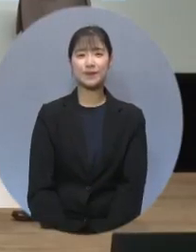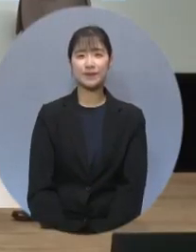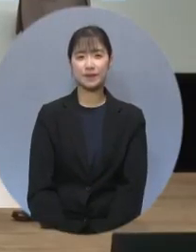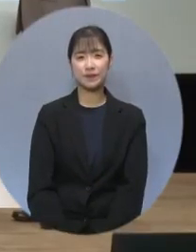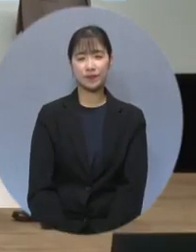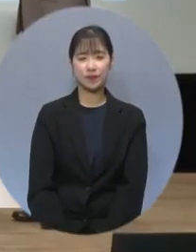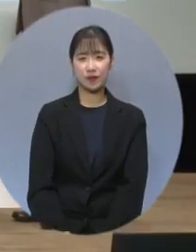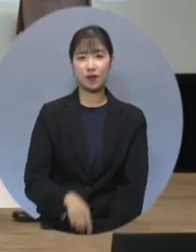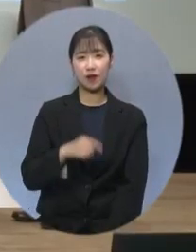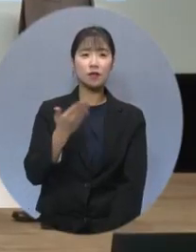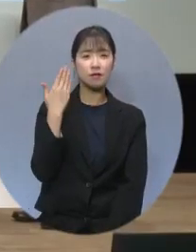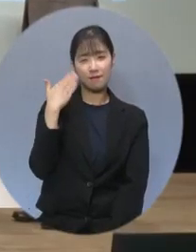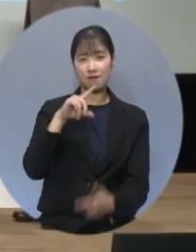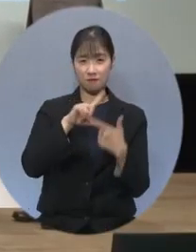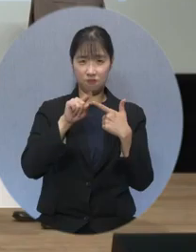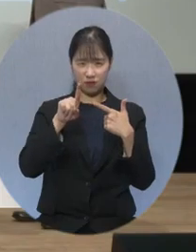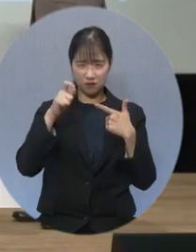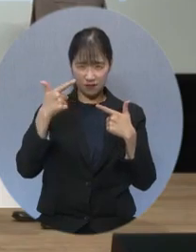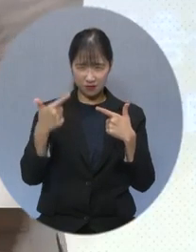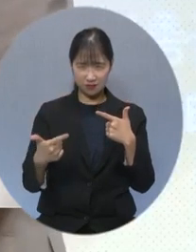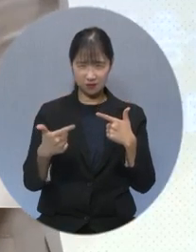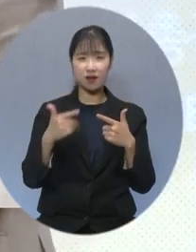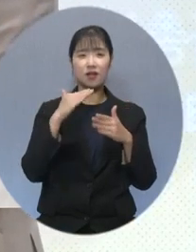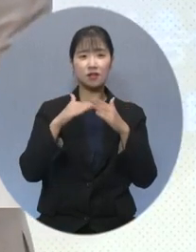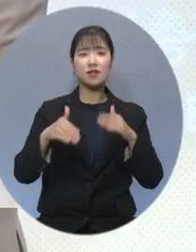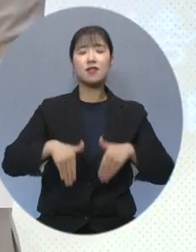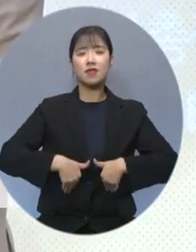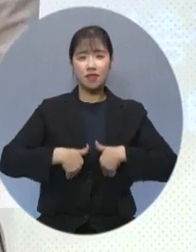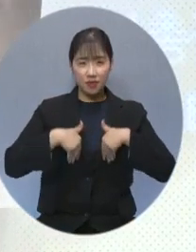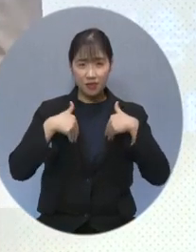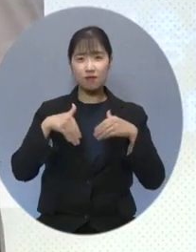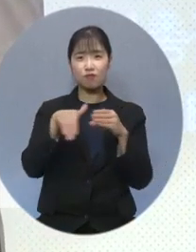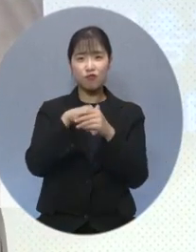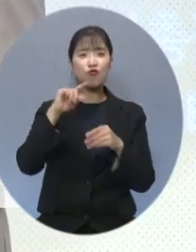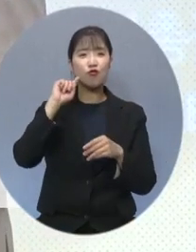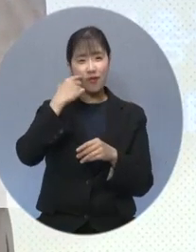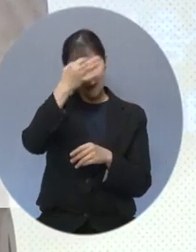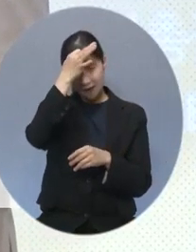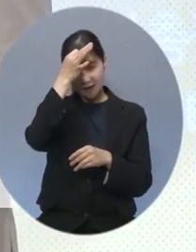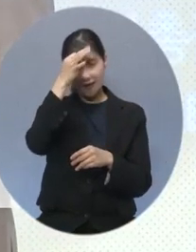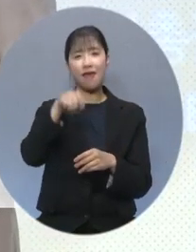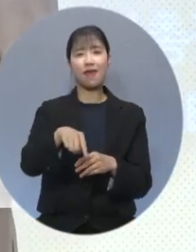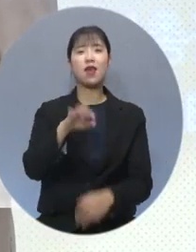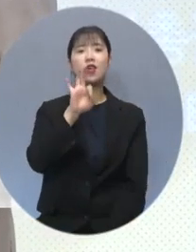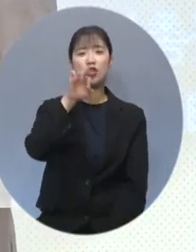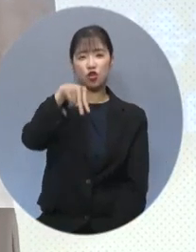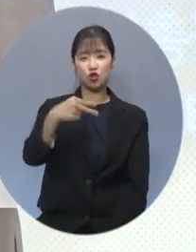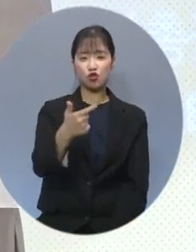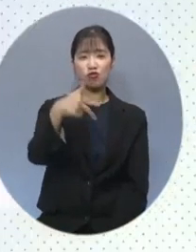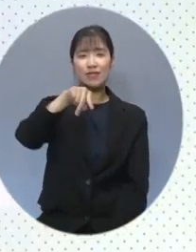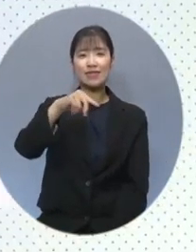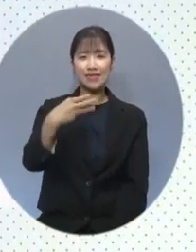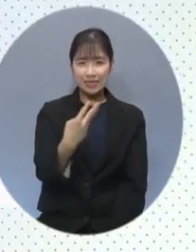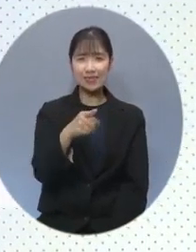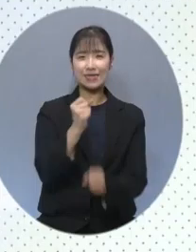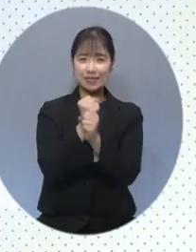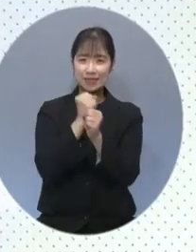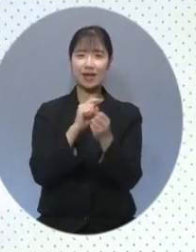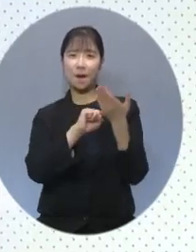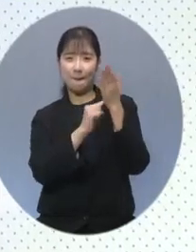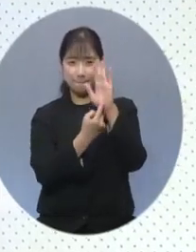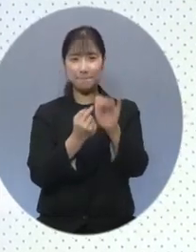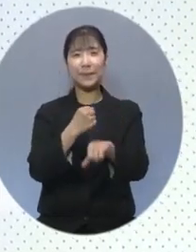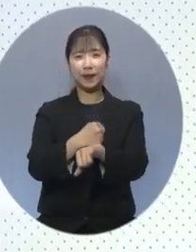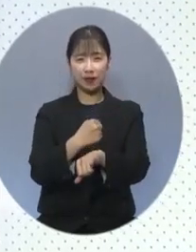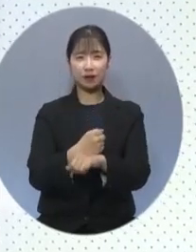여수 씨가 지난 16일 진남 문예회관에서 여수 관광 홍보 웹드라마 윤슬 시사회를 가졌습니다